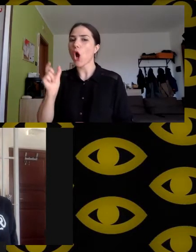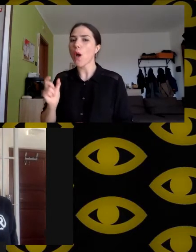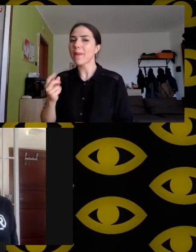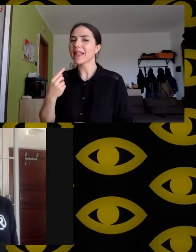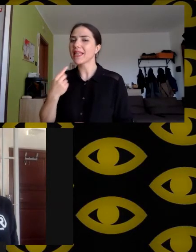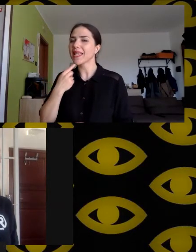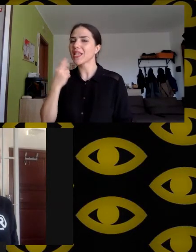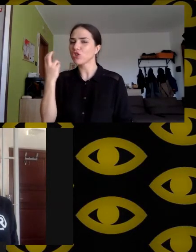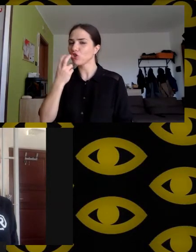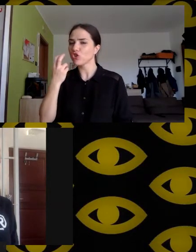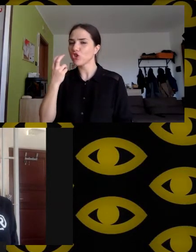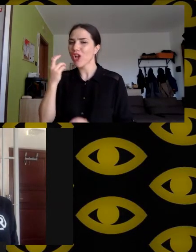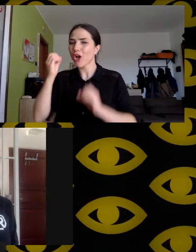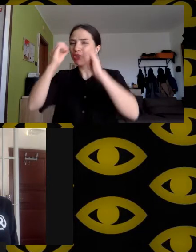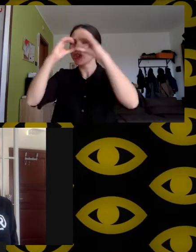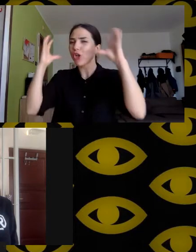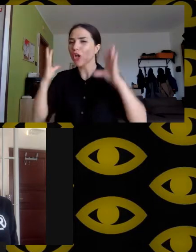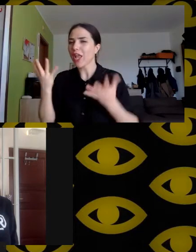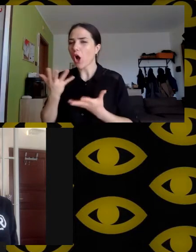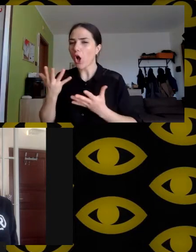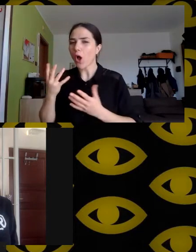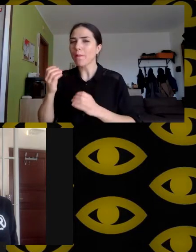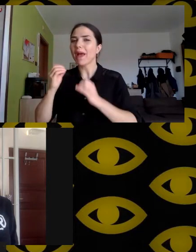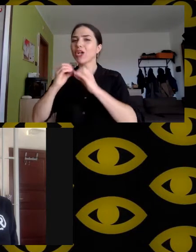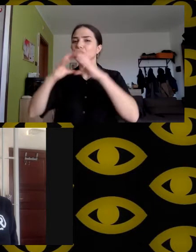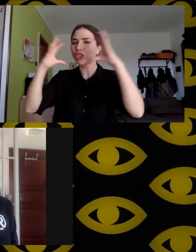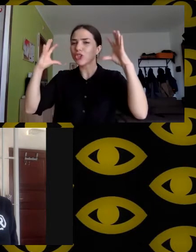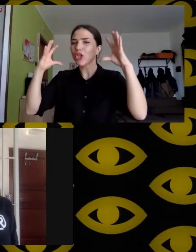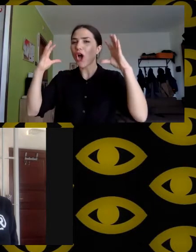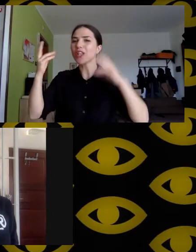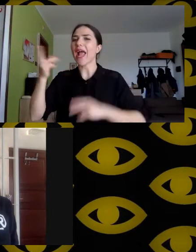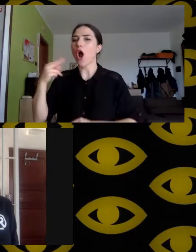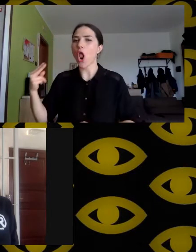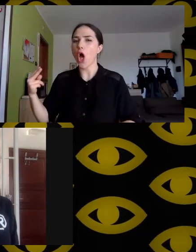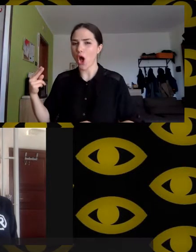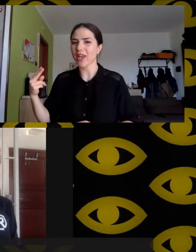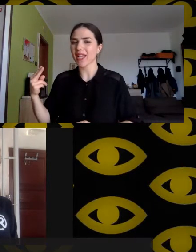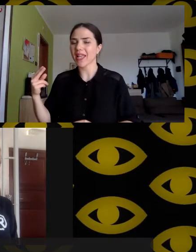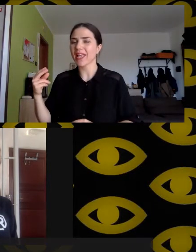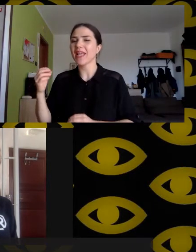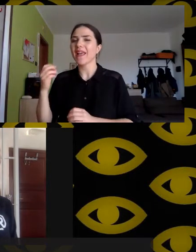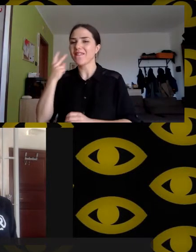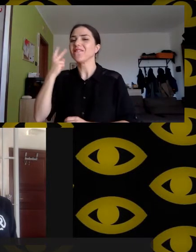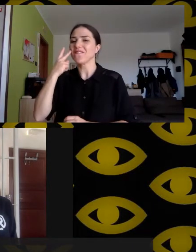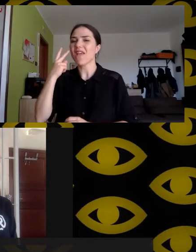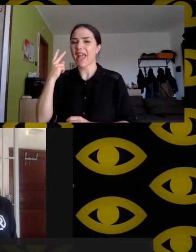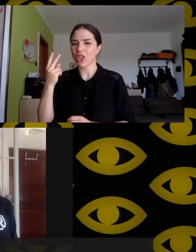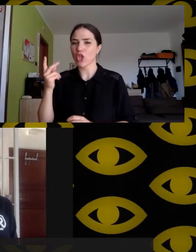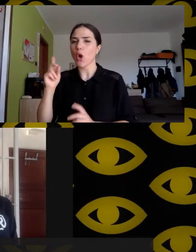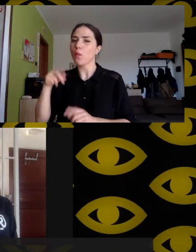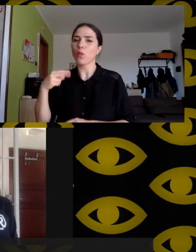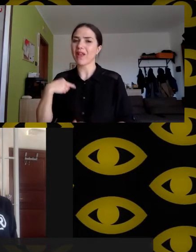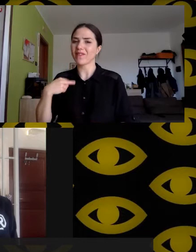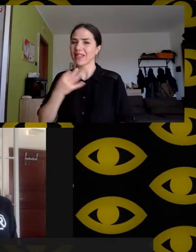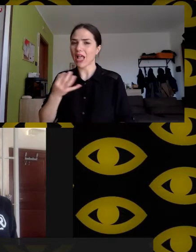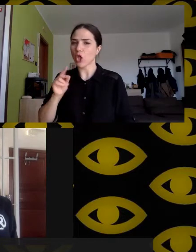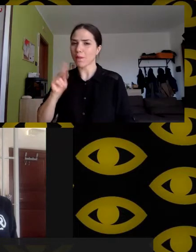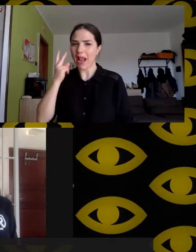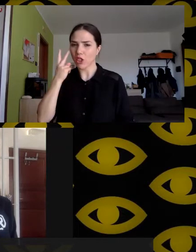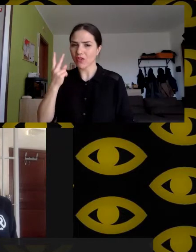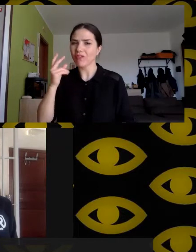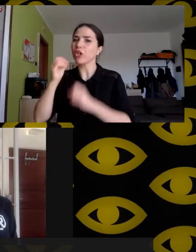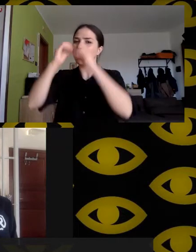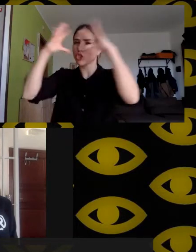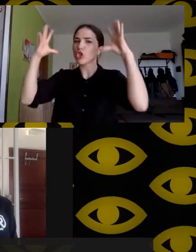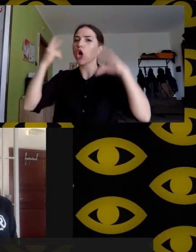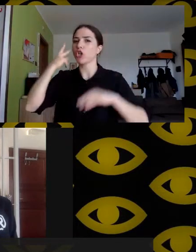sogno a colori e vedo anche se in sogno non vedo. Poi c'è Luca che invece dice che io sogno di vedere nei